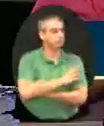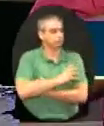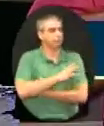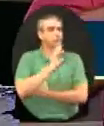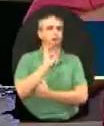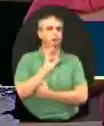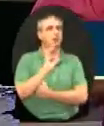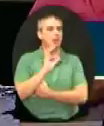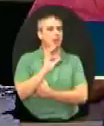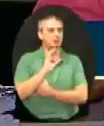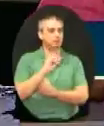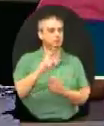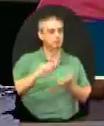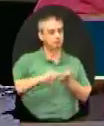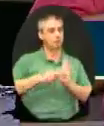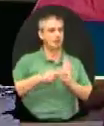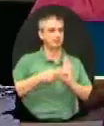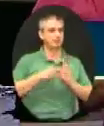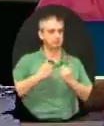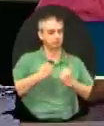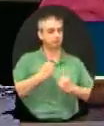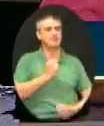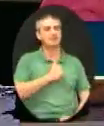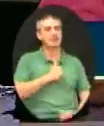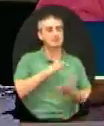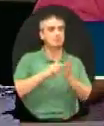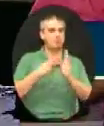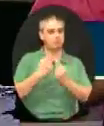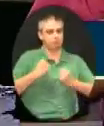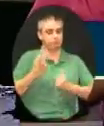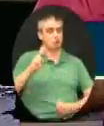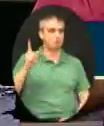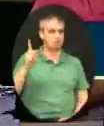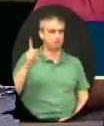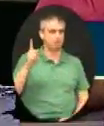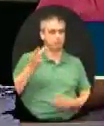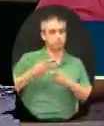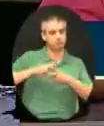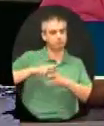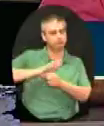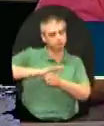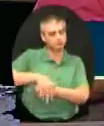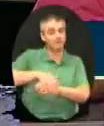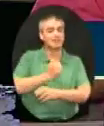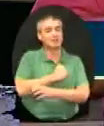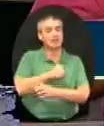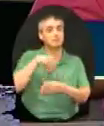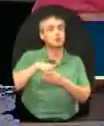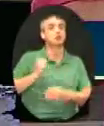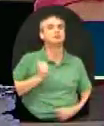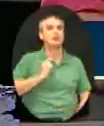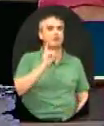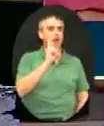של השרירים הפוליטיים, השרירים הדתיים בפוליטיקה, ההתגברות של ההדתה בצבא,